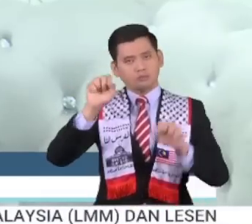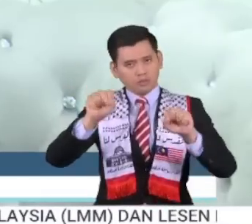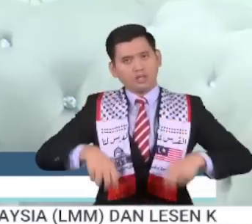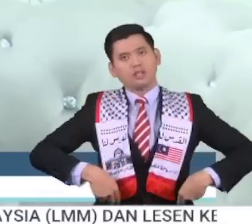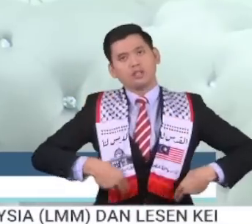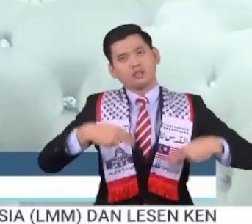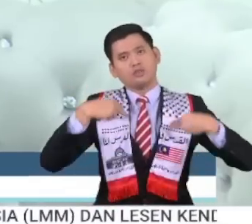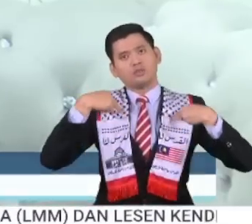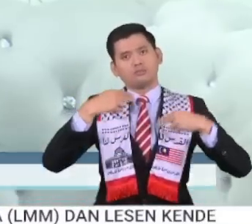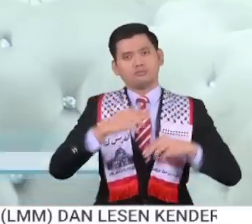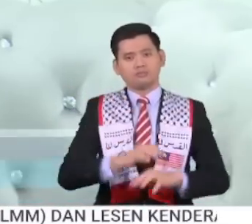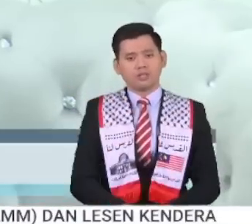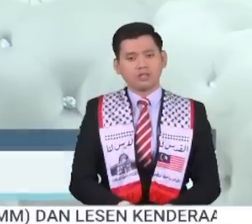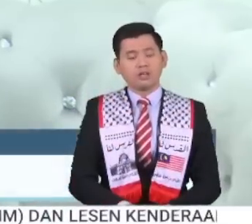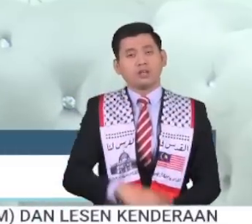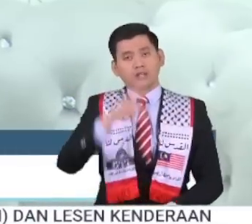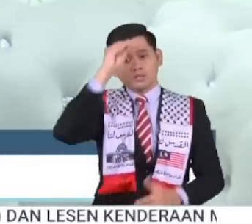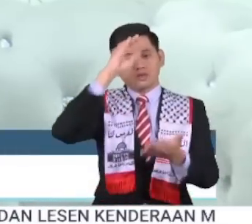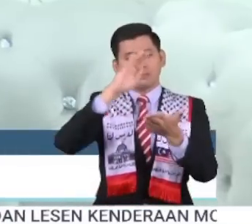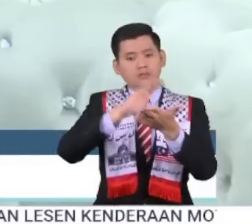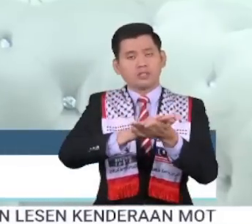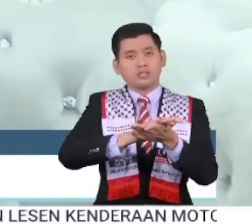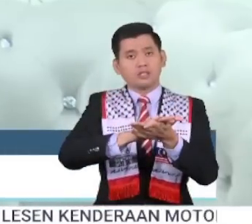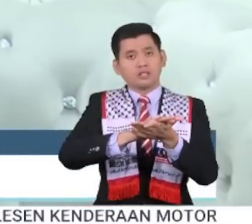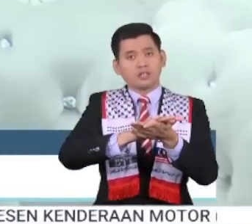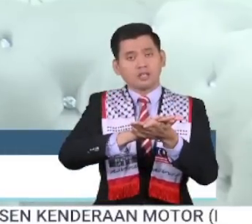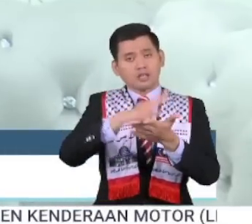Suami saya punya abang ipar.